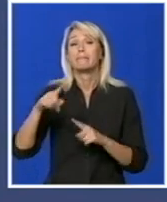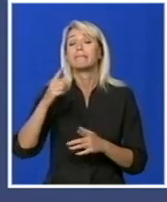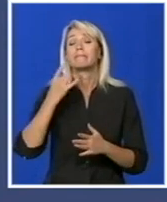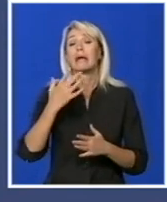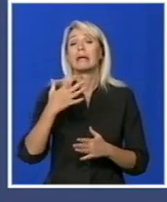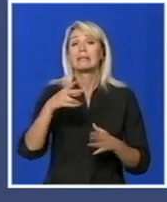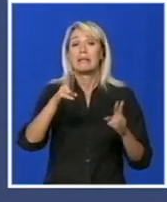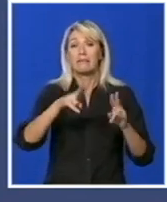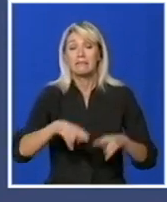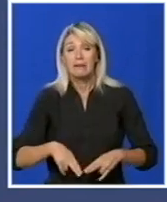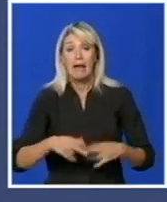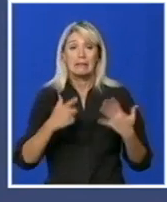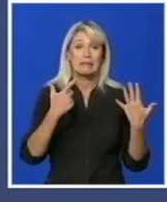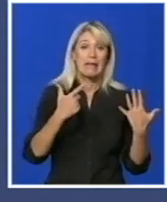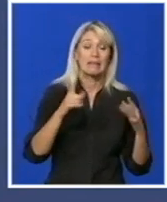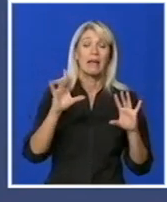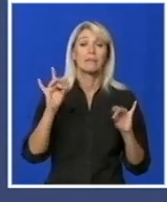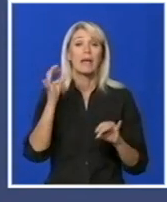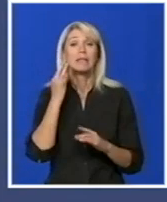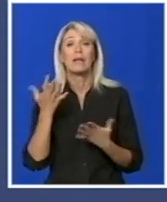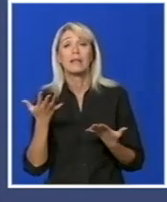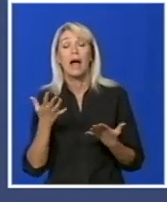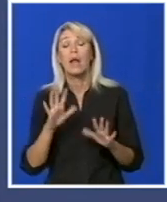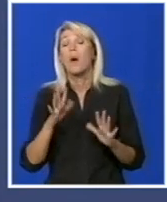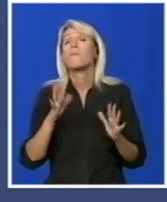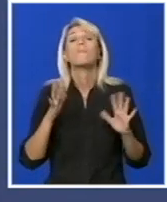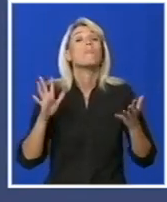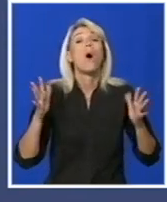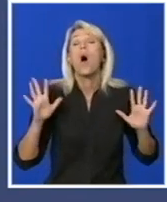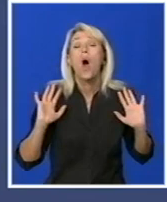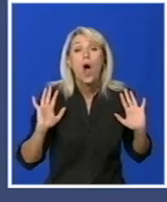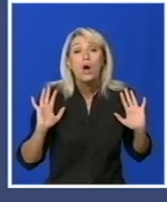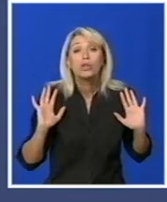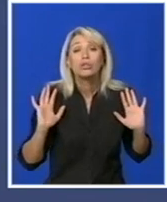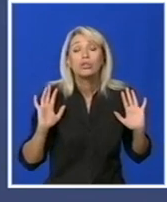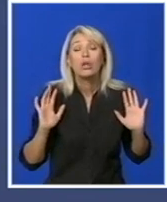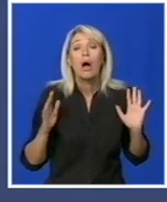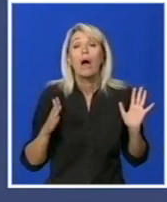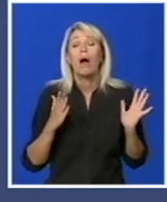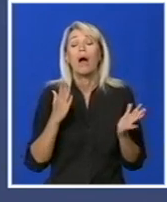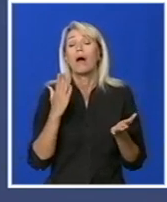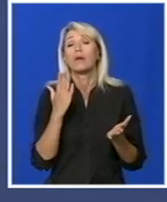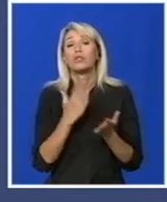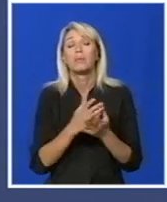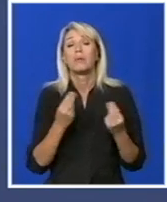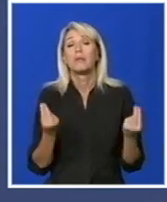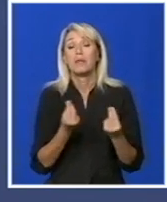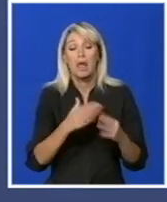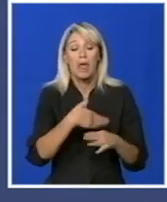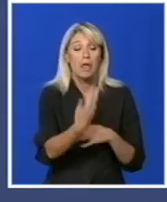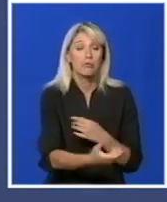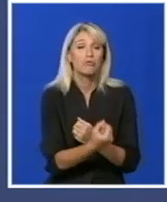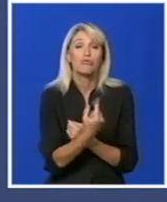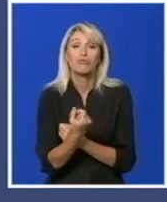se vraćaju, imati ili nemati određene konsekvence, odnosno